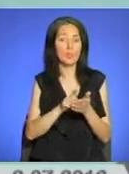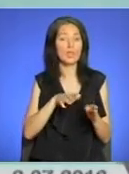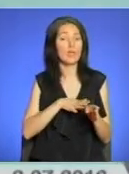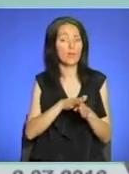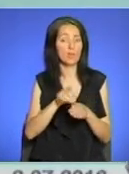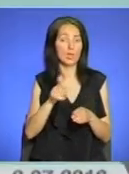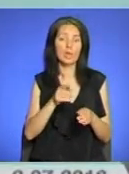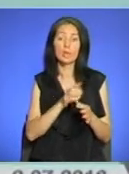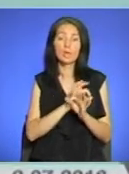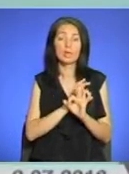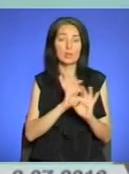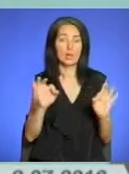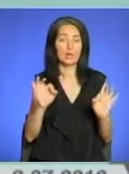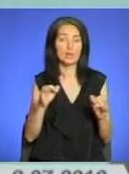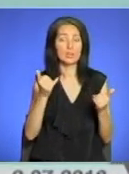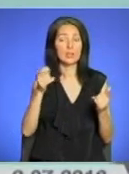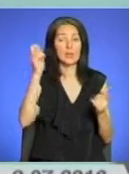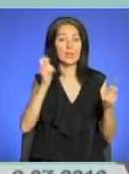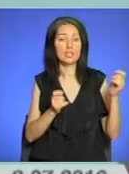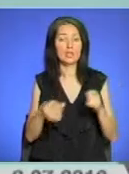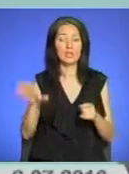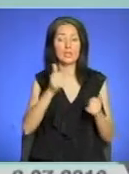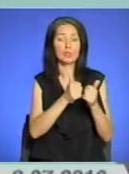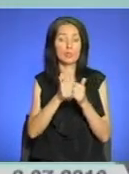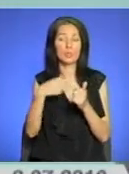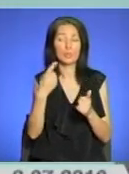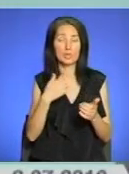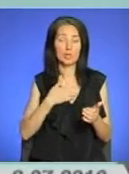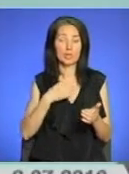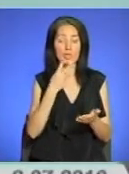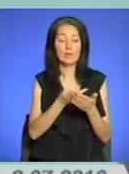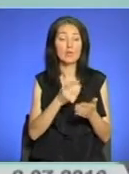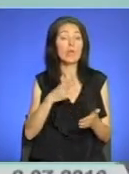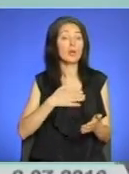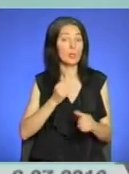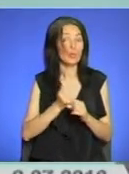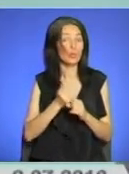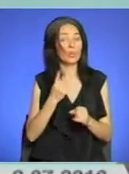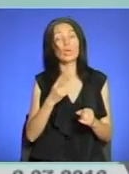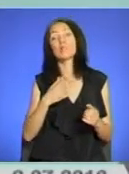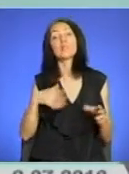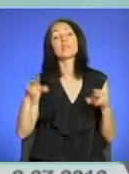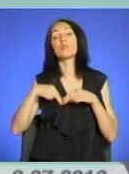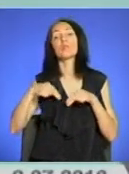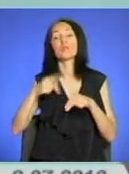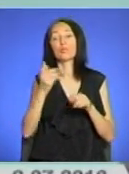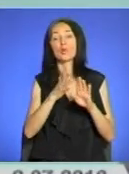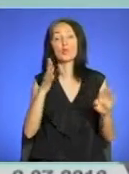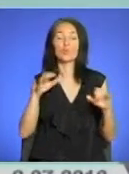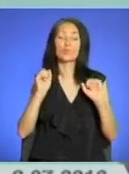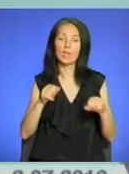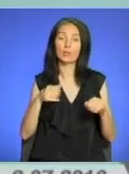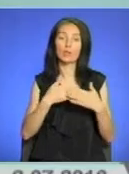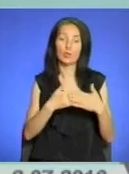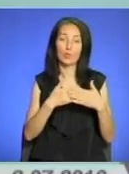їх досконало. Зараз приїжджають всі сусідні області до нас, дивляться, як ми співпрацюємо, в першу чергу, з владою, з